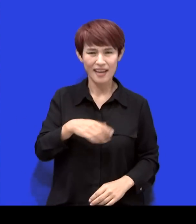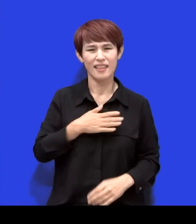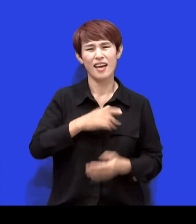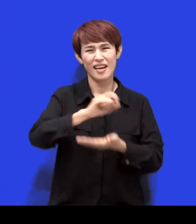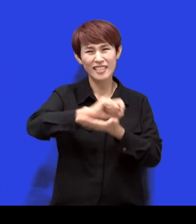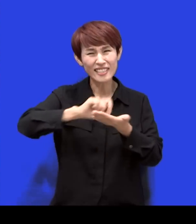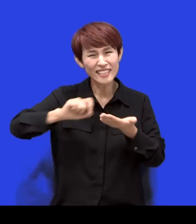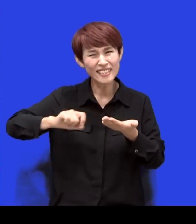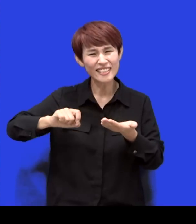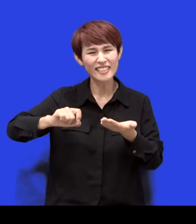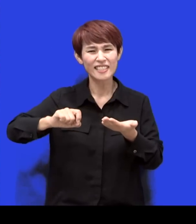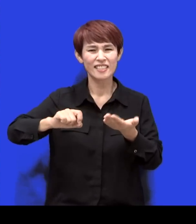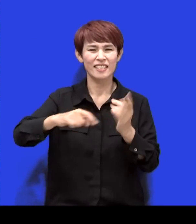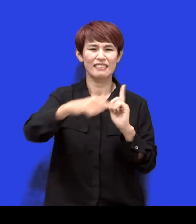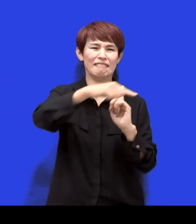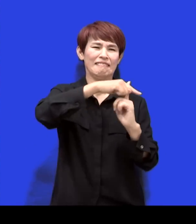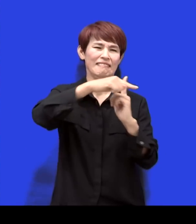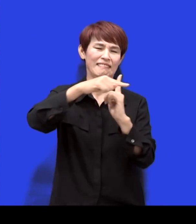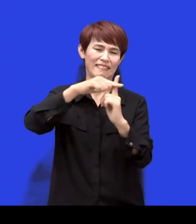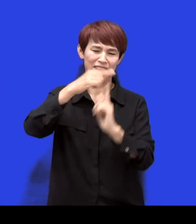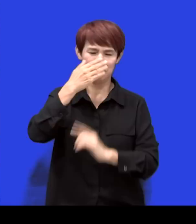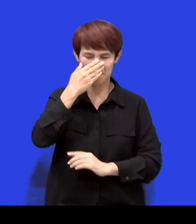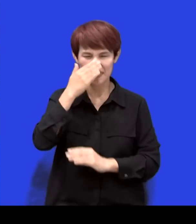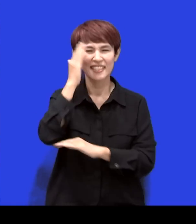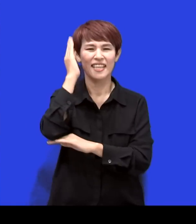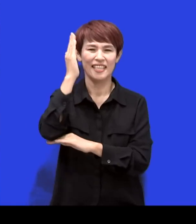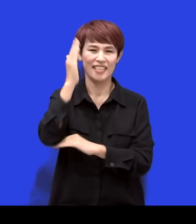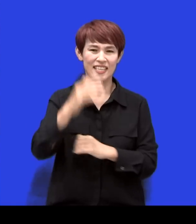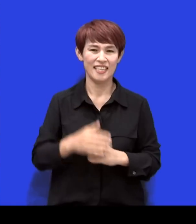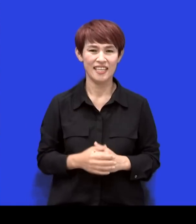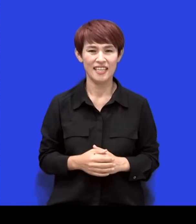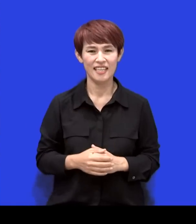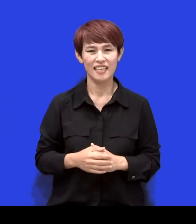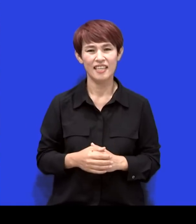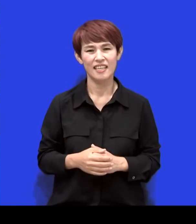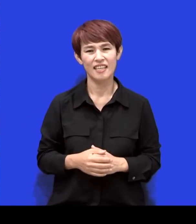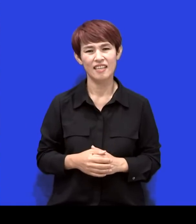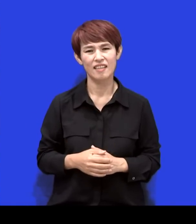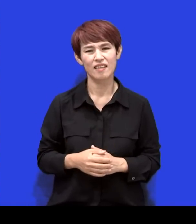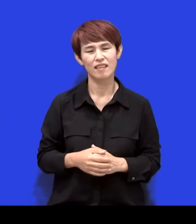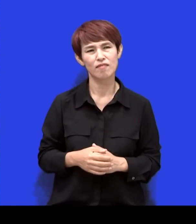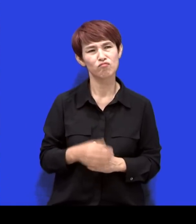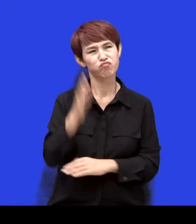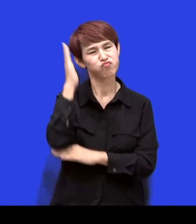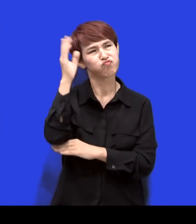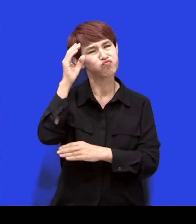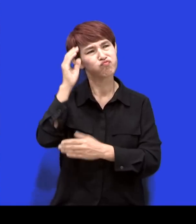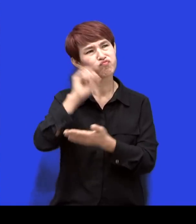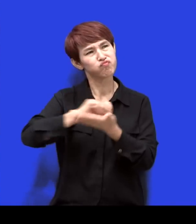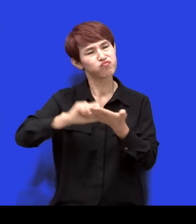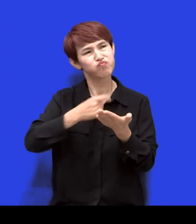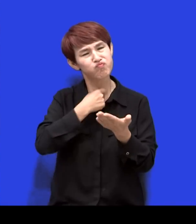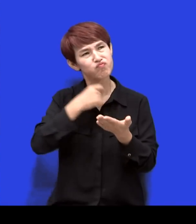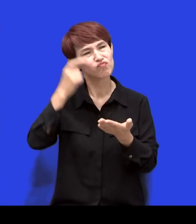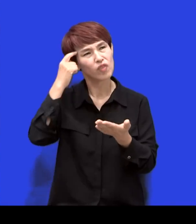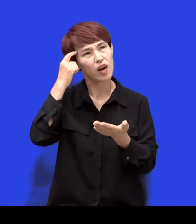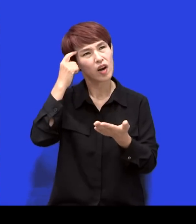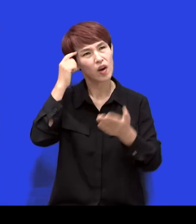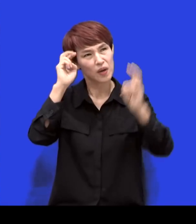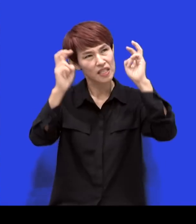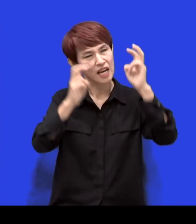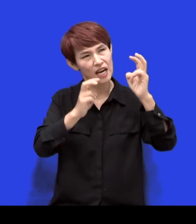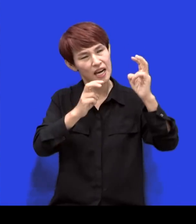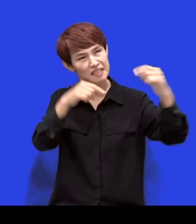글들은 전부 다 약간 긍정적이고 착합니다. 근데 제가 이제 저는 주로 에세이를 쓰다가 소설을 써보고 싶어가지고 그 기존 출판사랑 얘기를